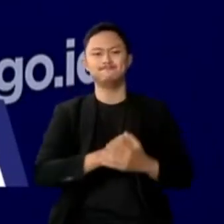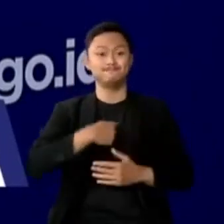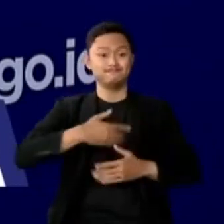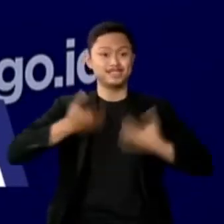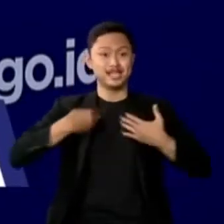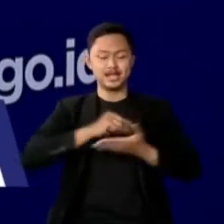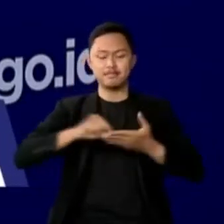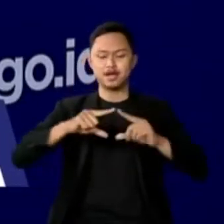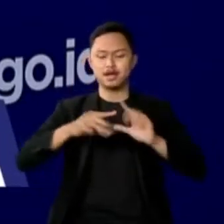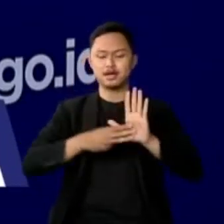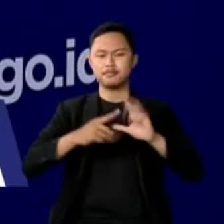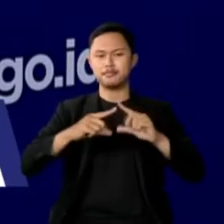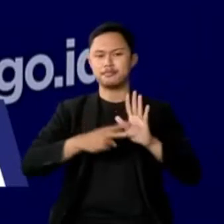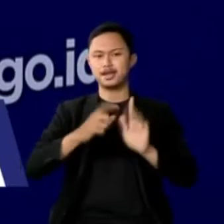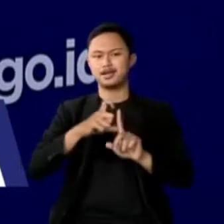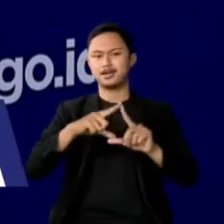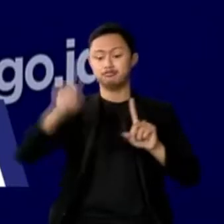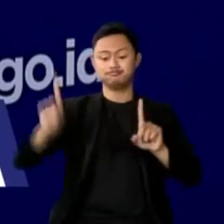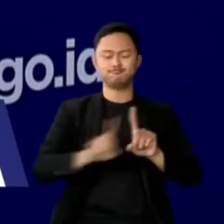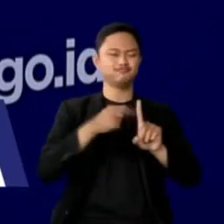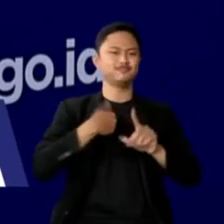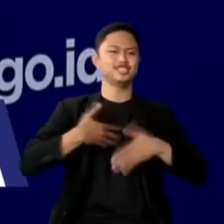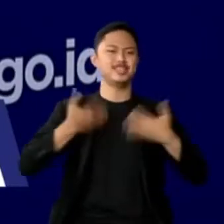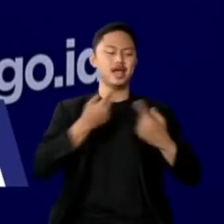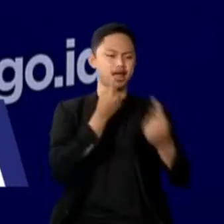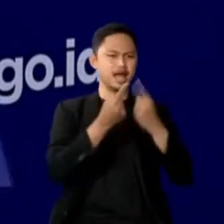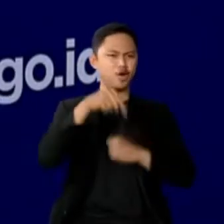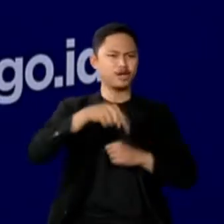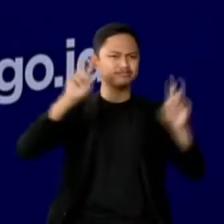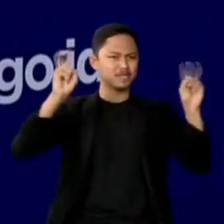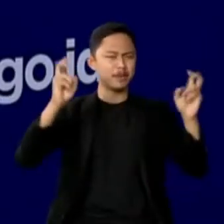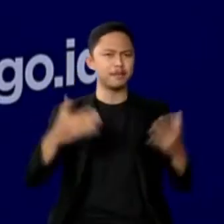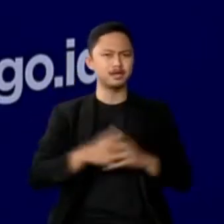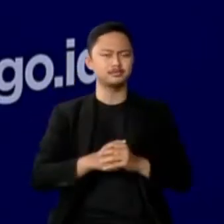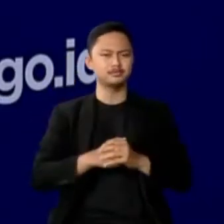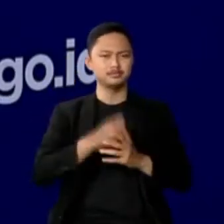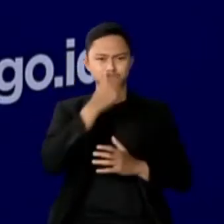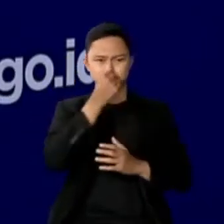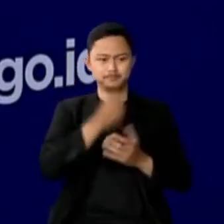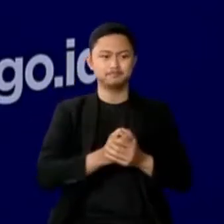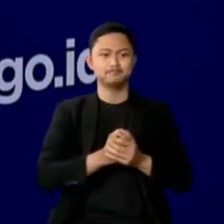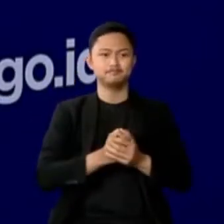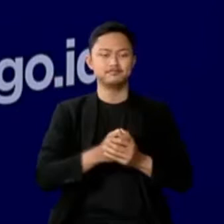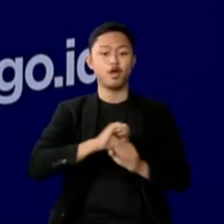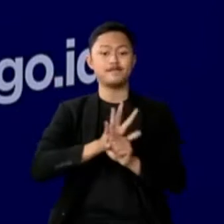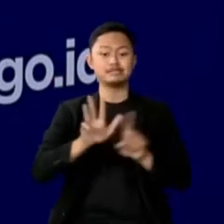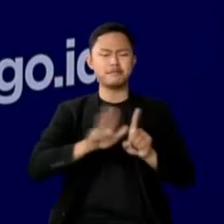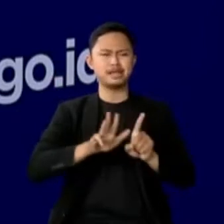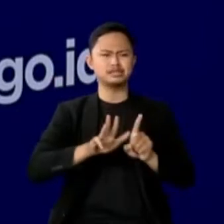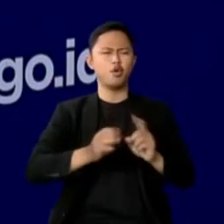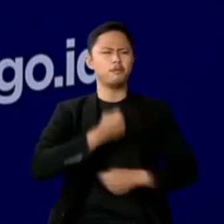saya Amanda dasrul bisa kembali hadir menemani anda dalam dialog yang kali ini mengangkat tema nafas panjang penanganan konflik